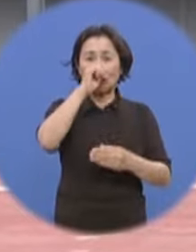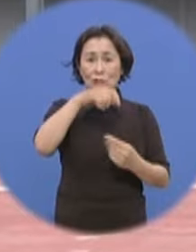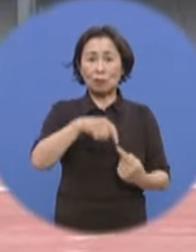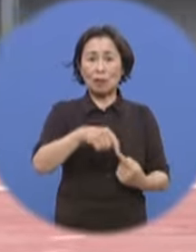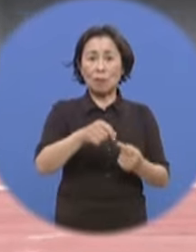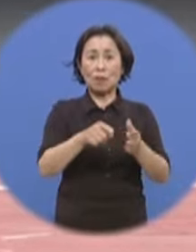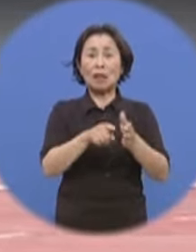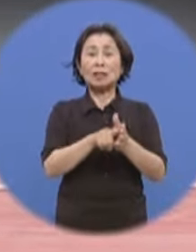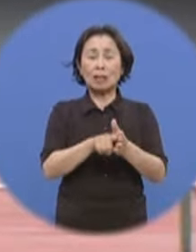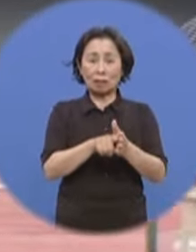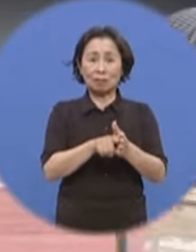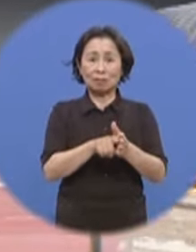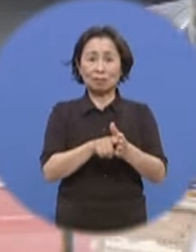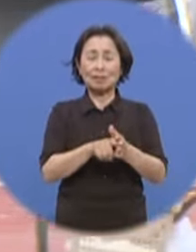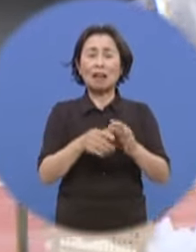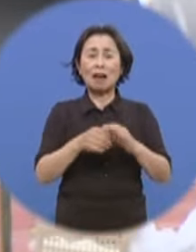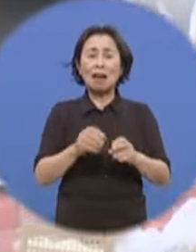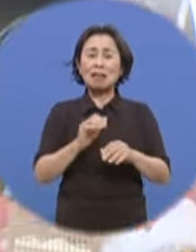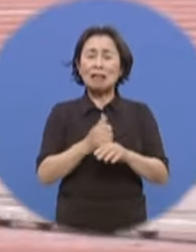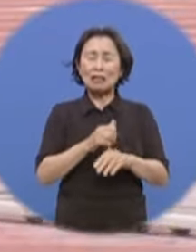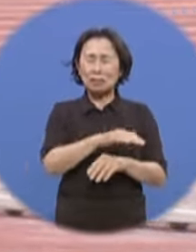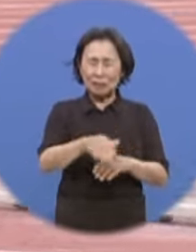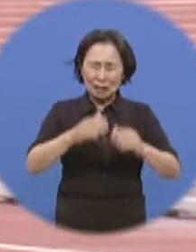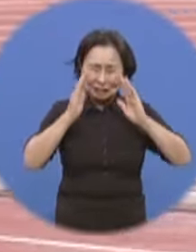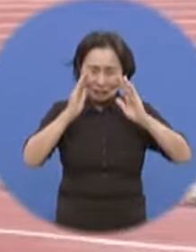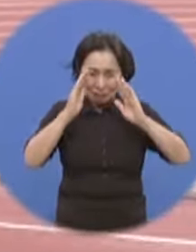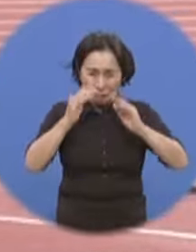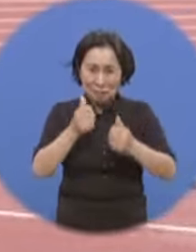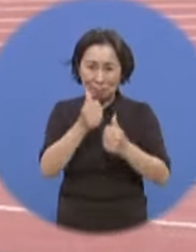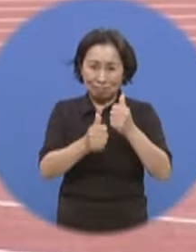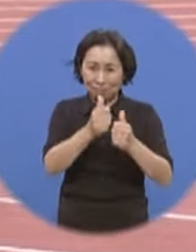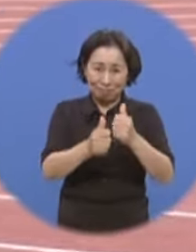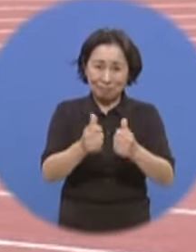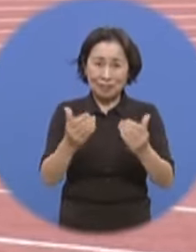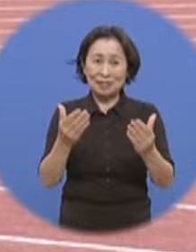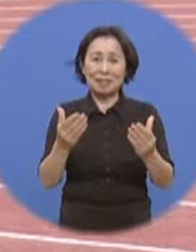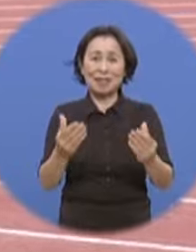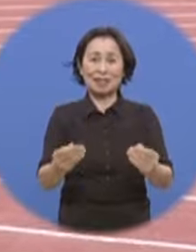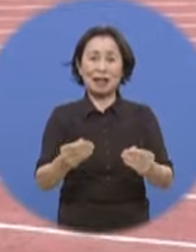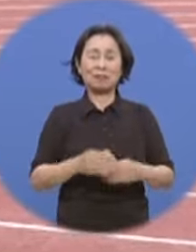いて選手の皆さんは真剣に競技に取り組んでいまし